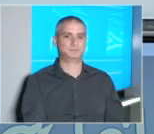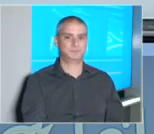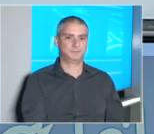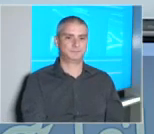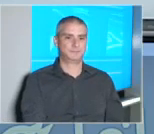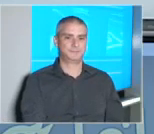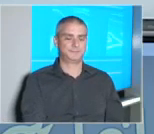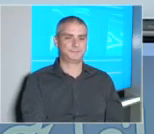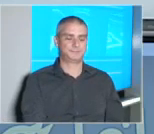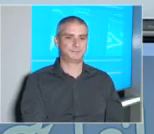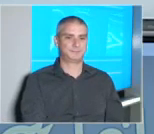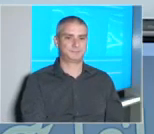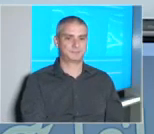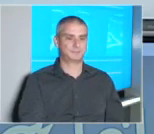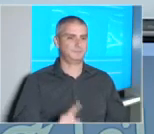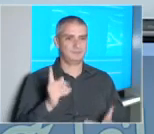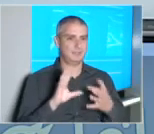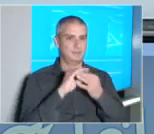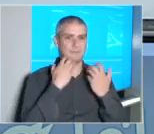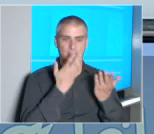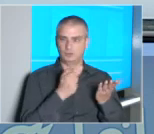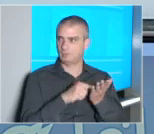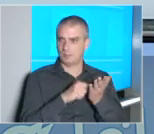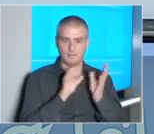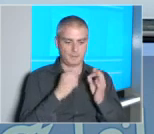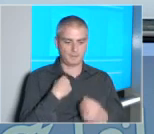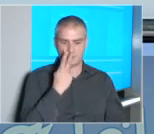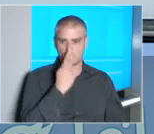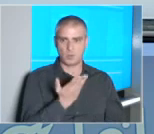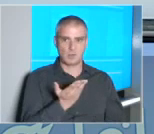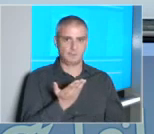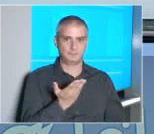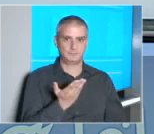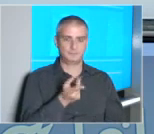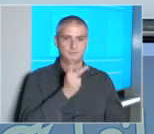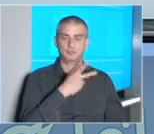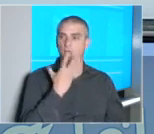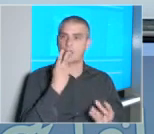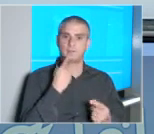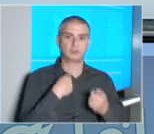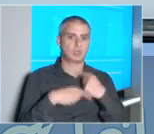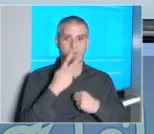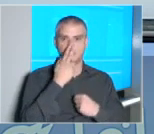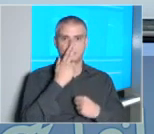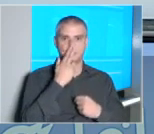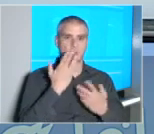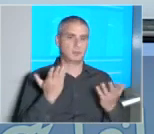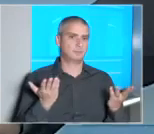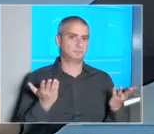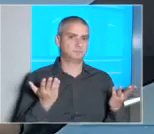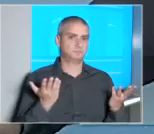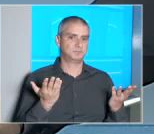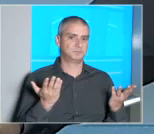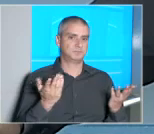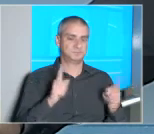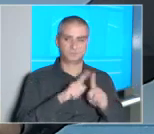מוסי רז, איך אתה מתחבר לפרשה הזאת? כי אנחנו באמת רואים שיש אחרי הרבה מאוד שנים ניסיון של